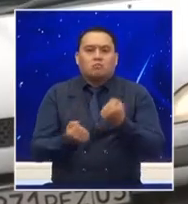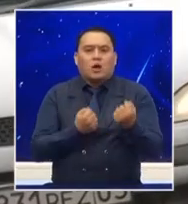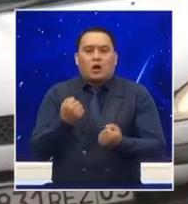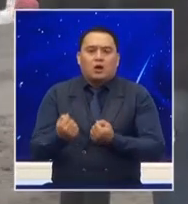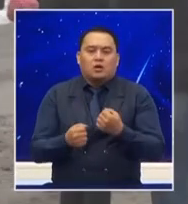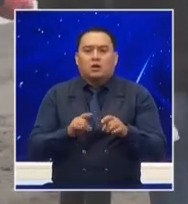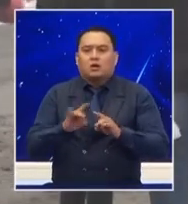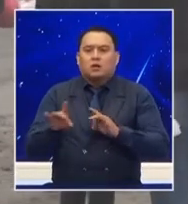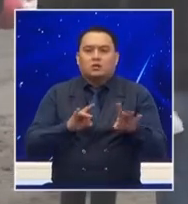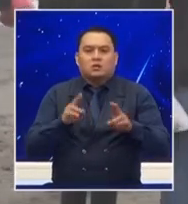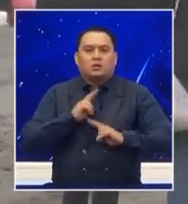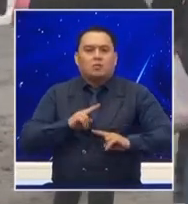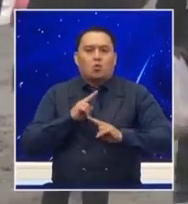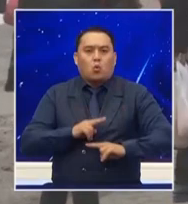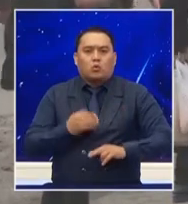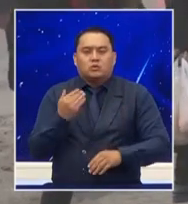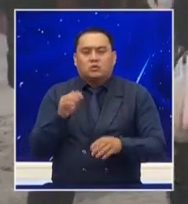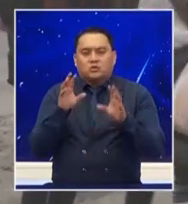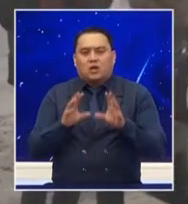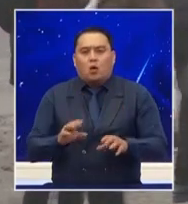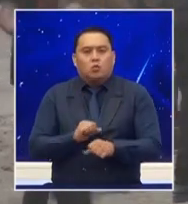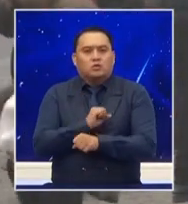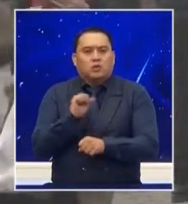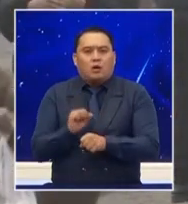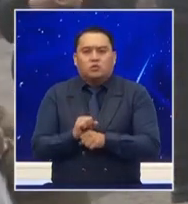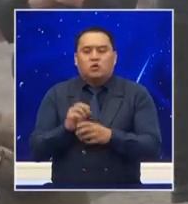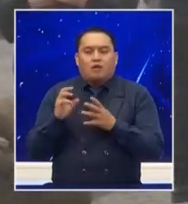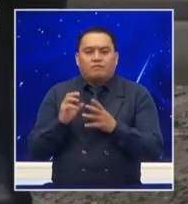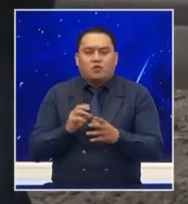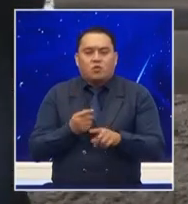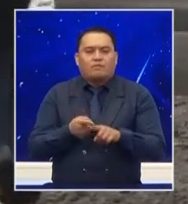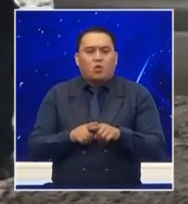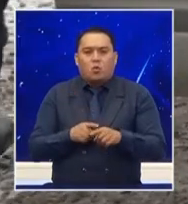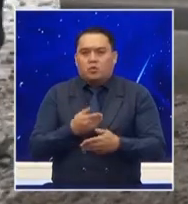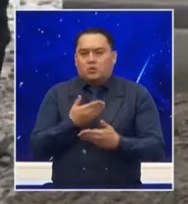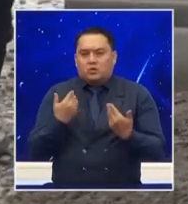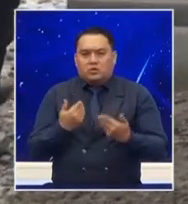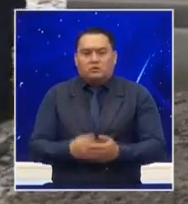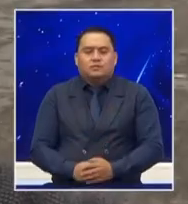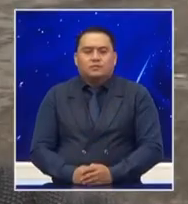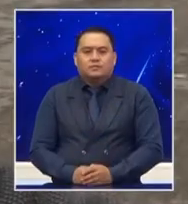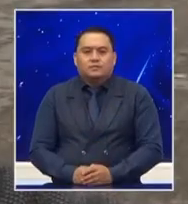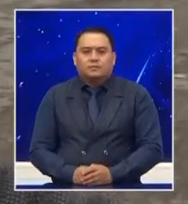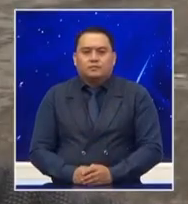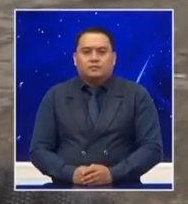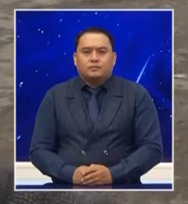и разъяснительных работ с водителями о незаконно припаркованных авто на деле оказывается недостаточно.